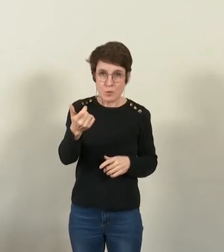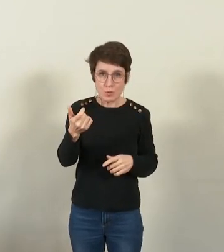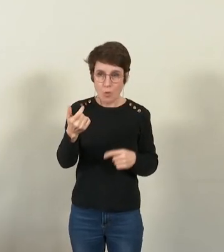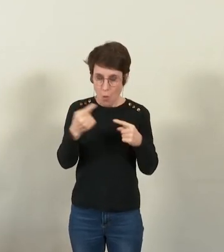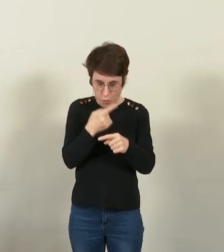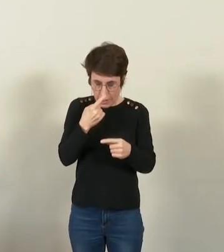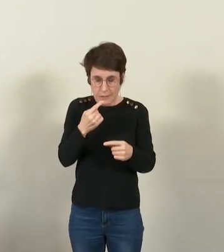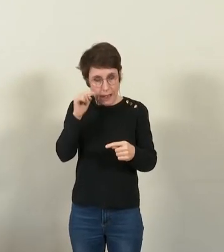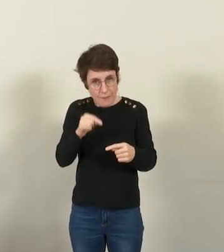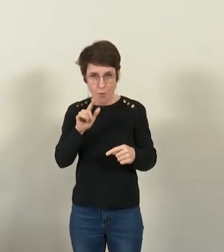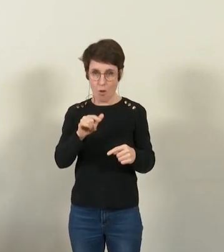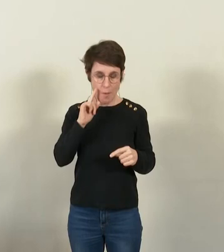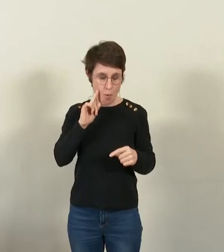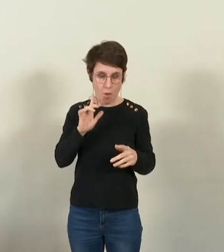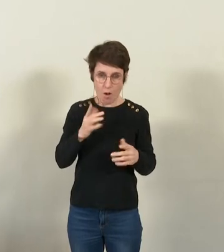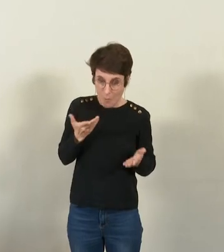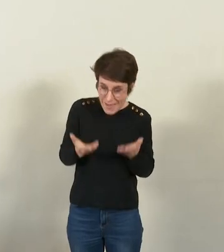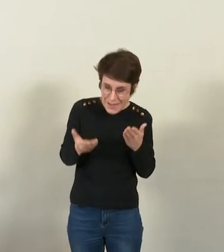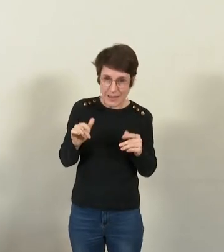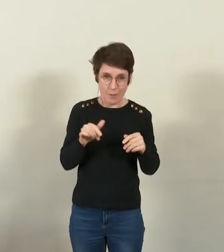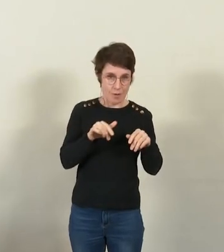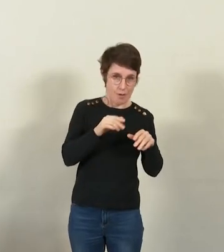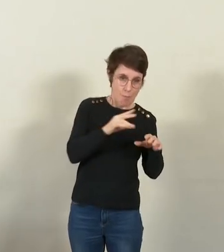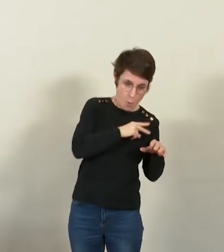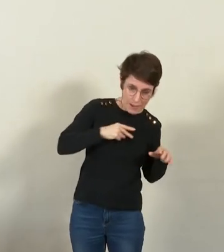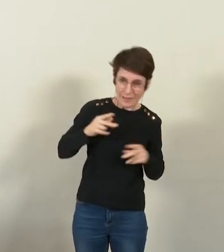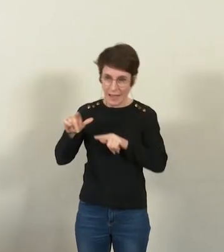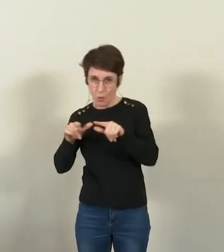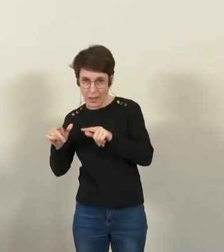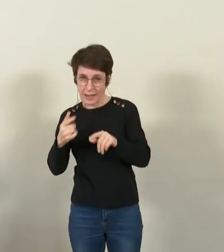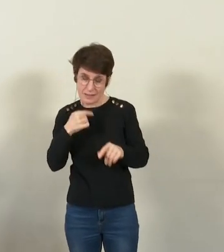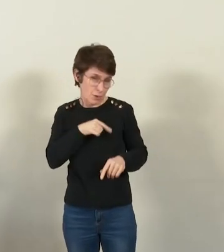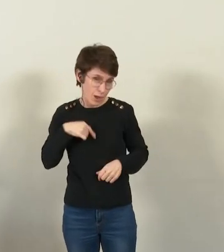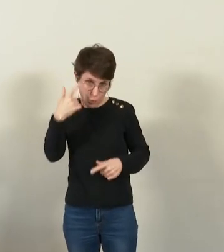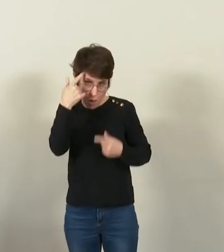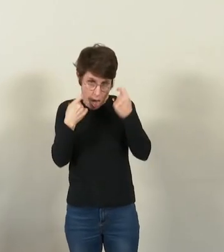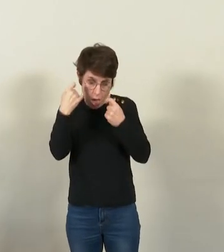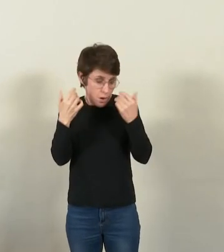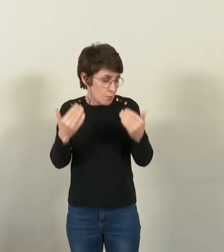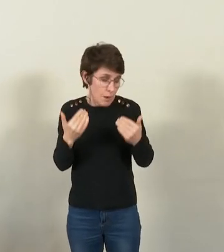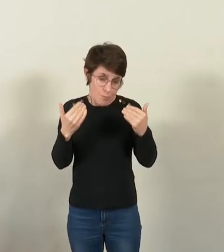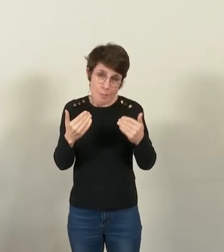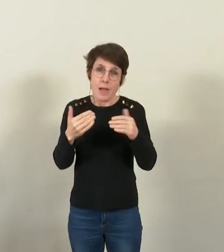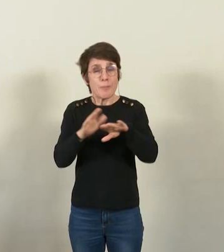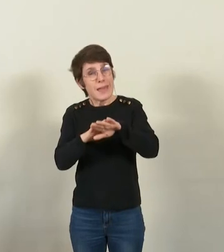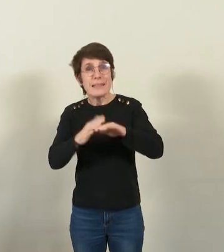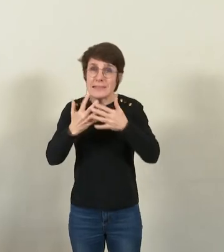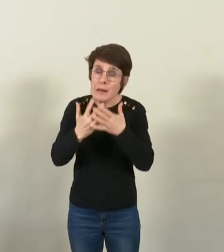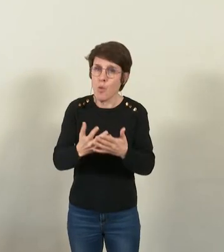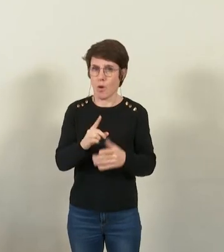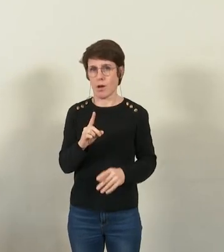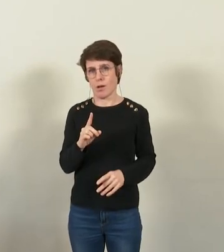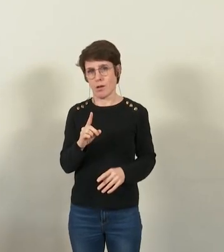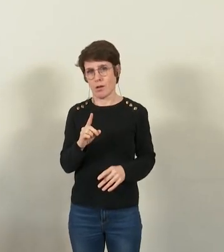d'équilibre donc on est toujours aussi inquiet alors cette nouvelle parce que c'est très lourd